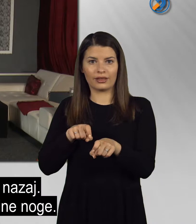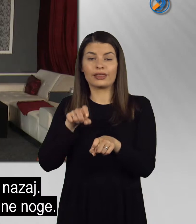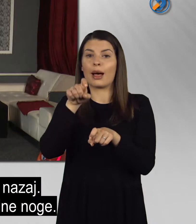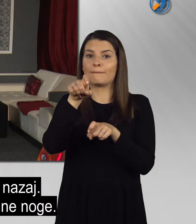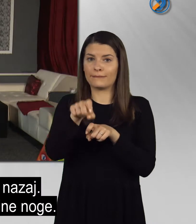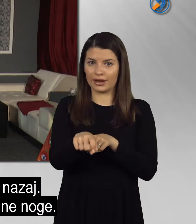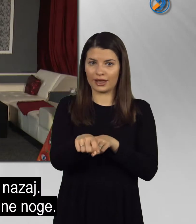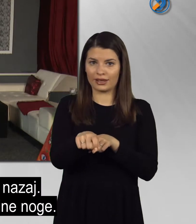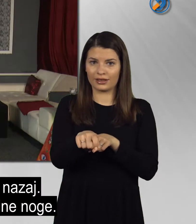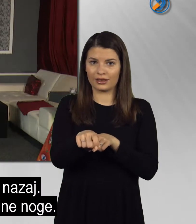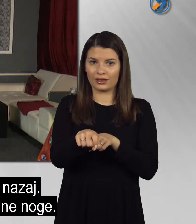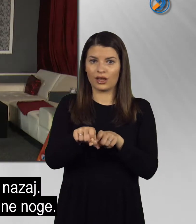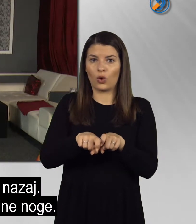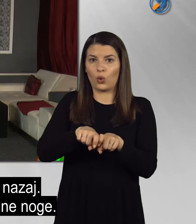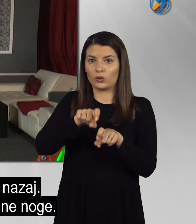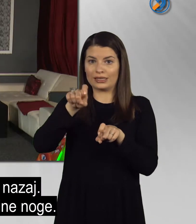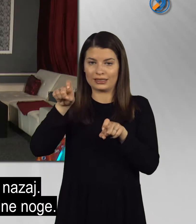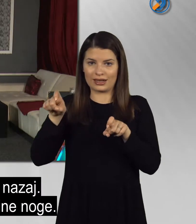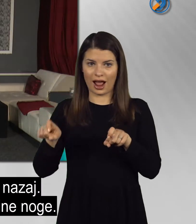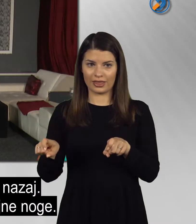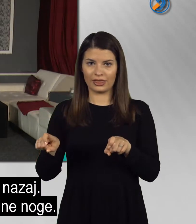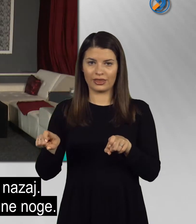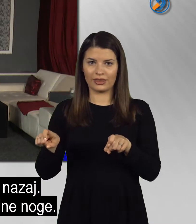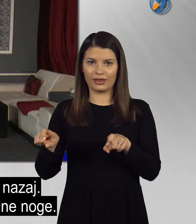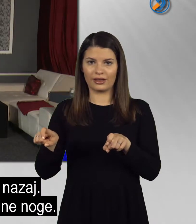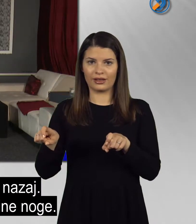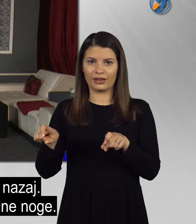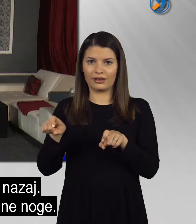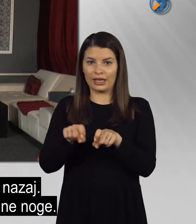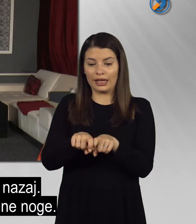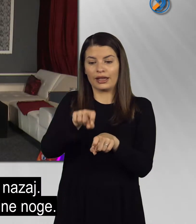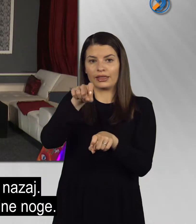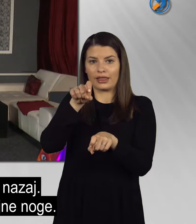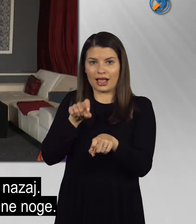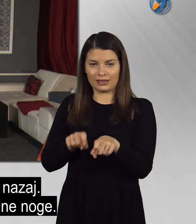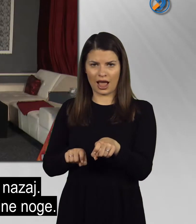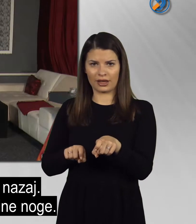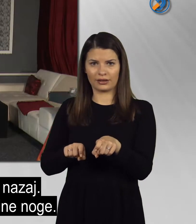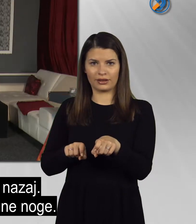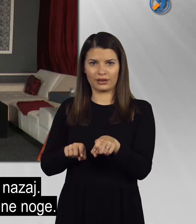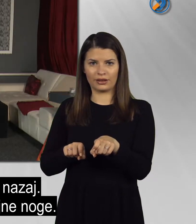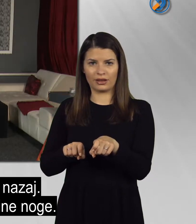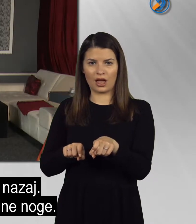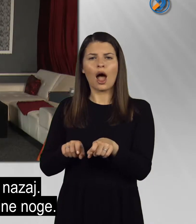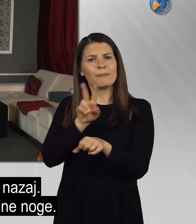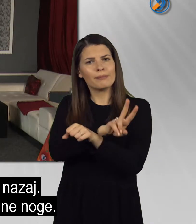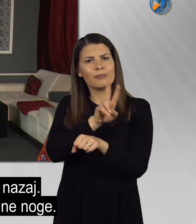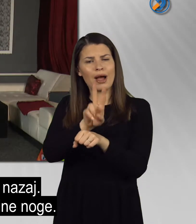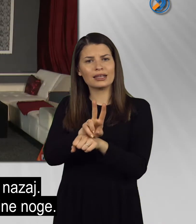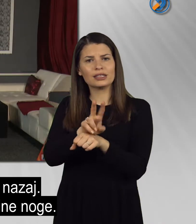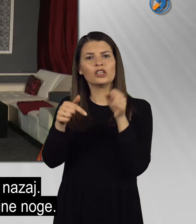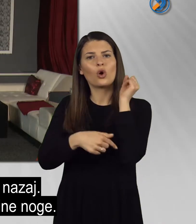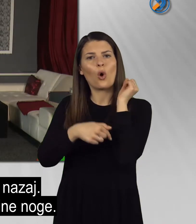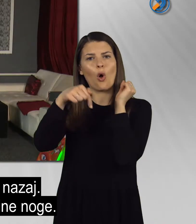In naprej, v stran, nazaj. Nadziri